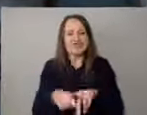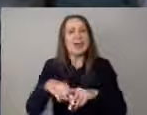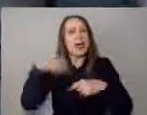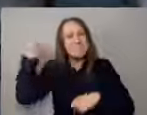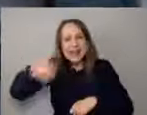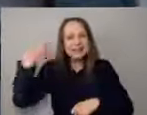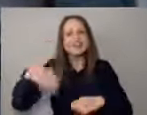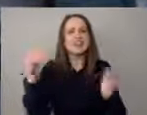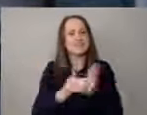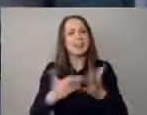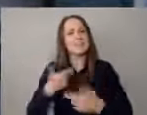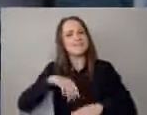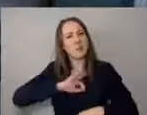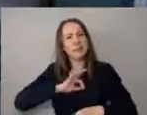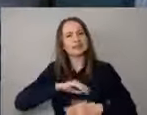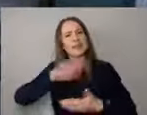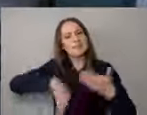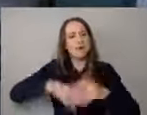imieniu. Tak.